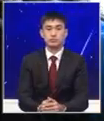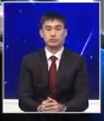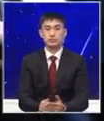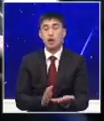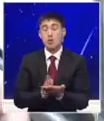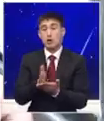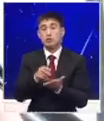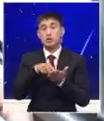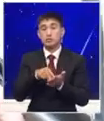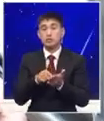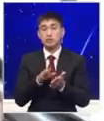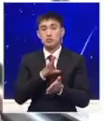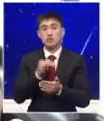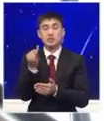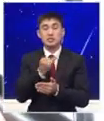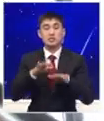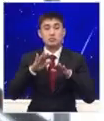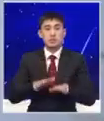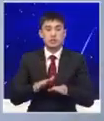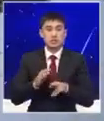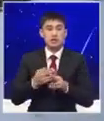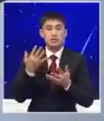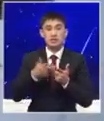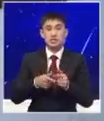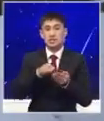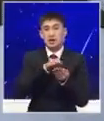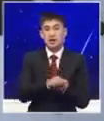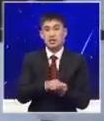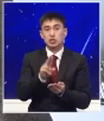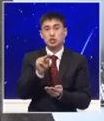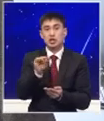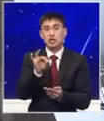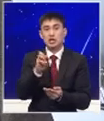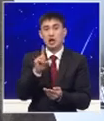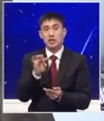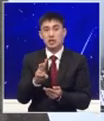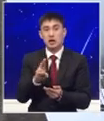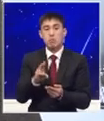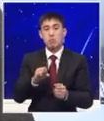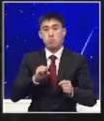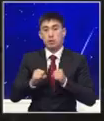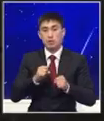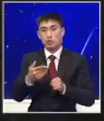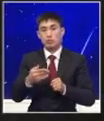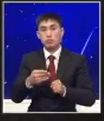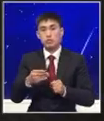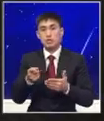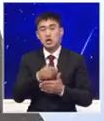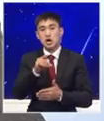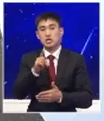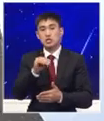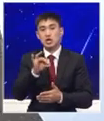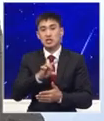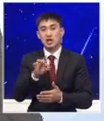Маршрут экспедиции пролегал по историческим местам, в их числе захоронение Жангирхана. В народе полководца прозвали Салкам Жангир.